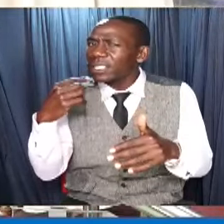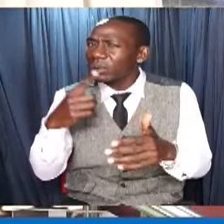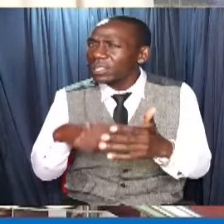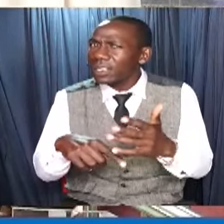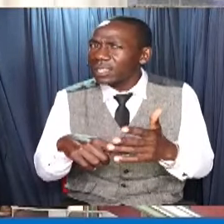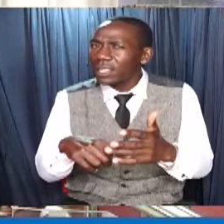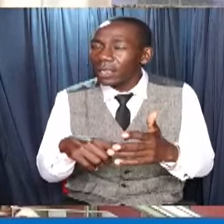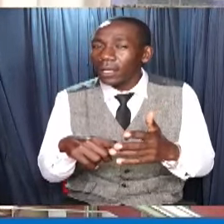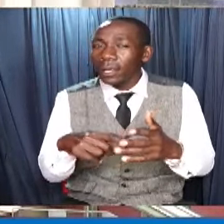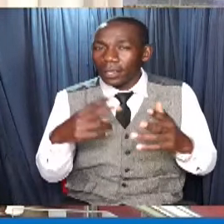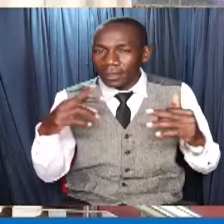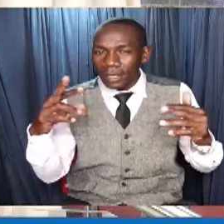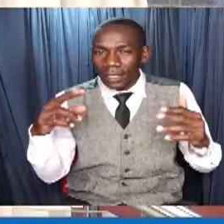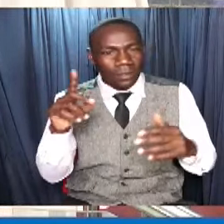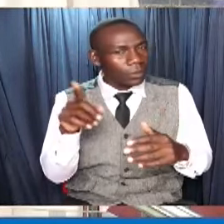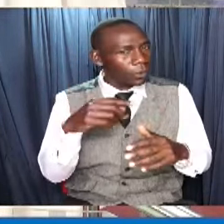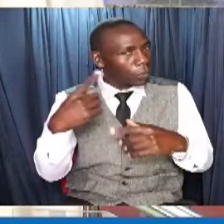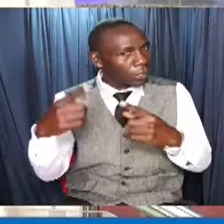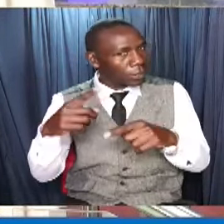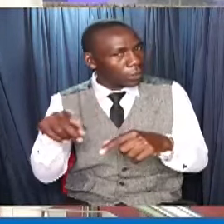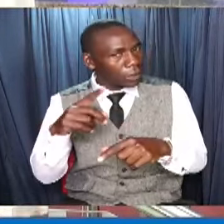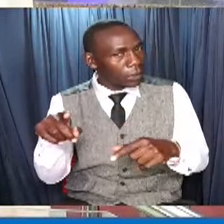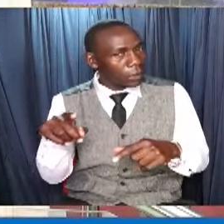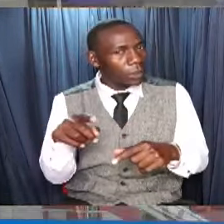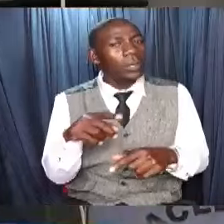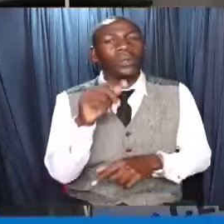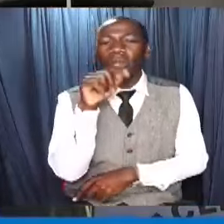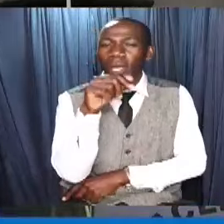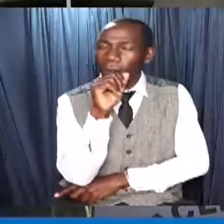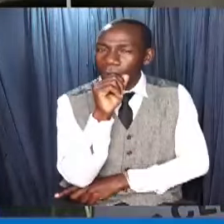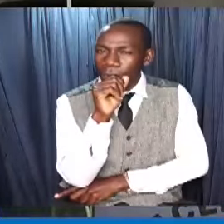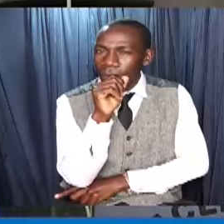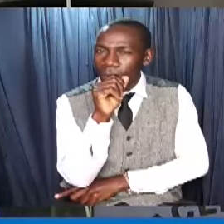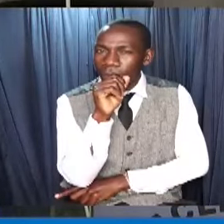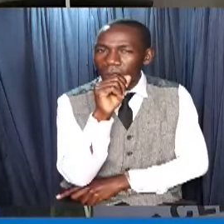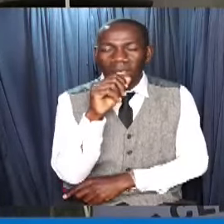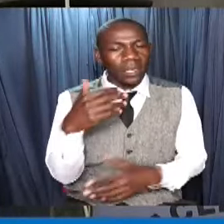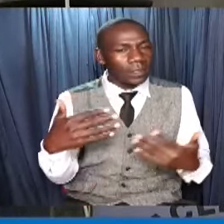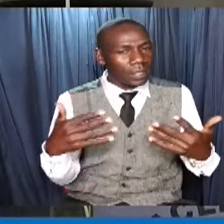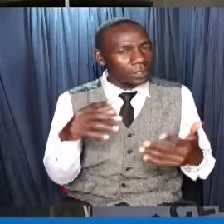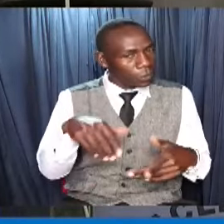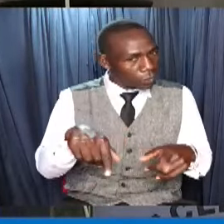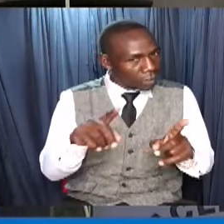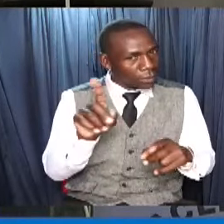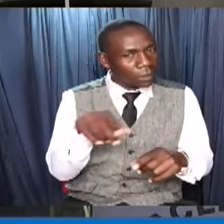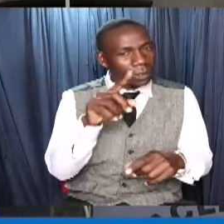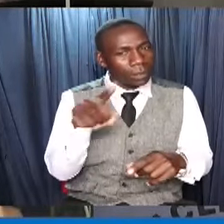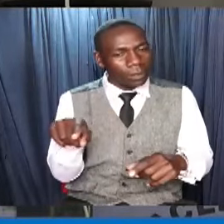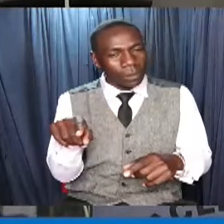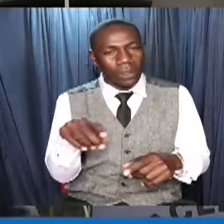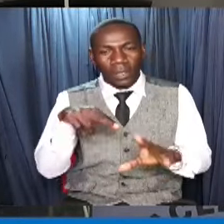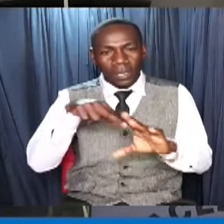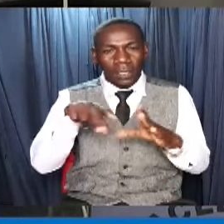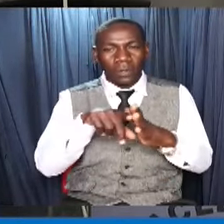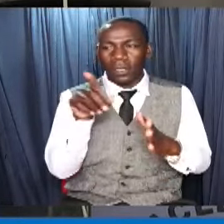say? Maneno yalikoseka. Okay, something went wrong. Babu Charwe. Charo. Maneno yalikoseka. Something went wrong. Kaza mwana